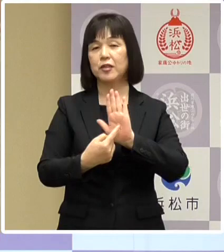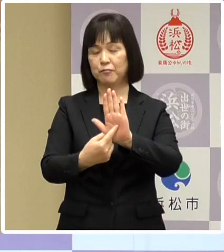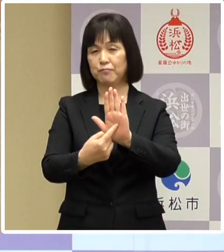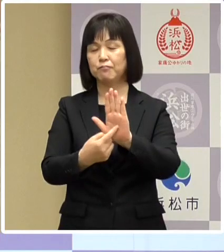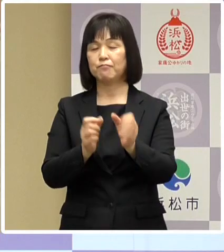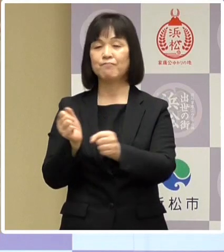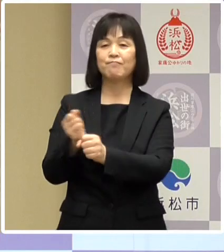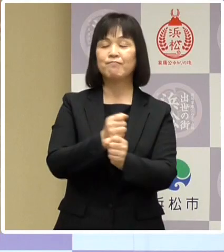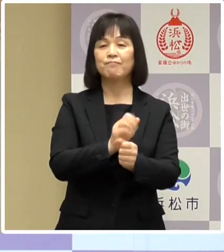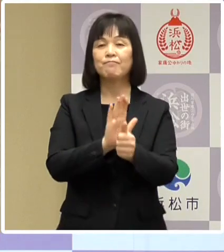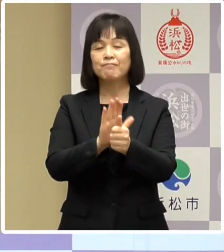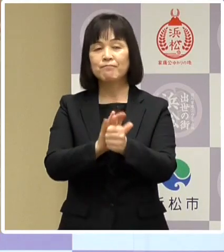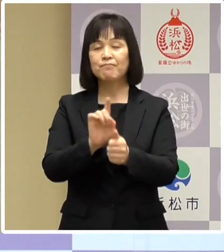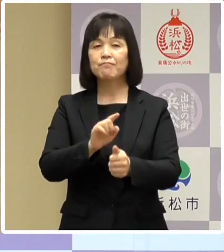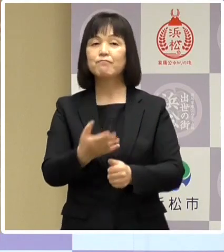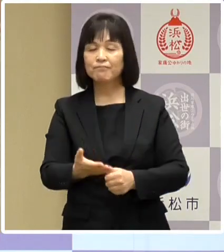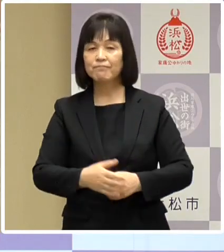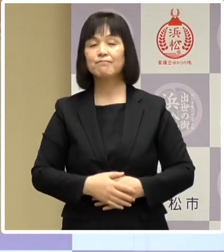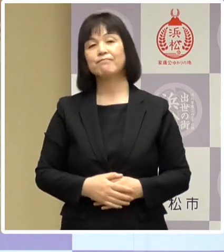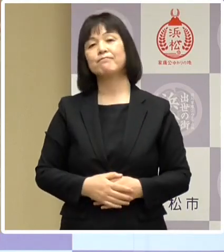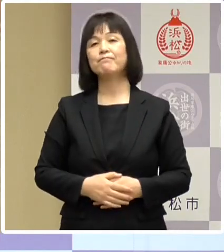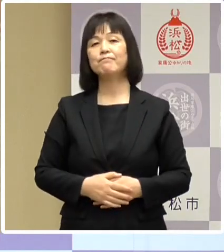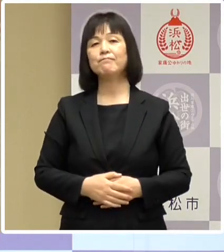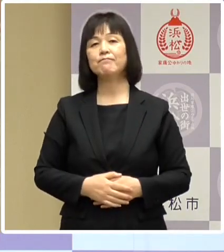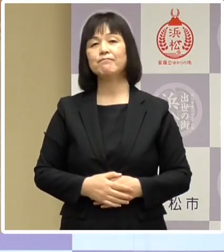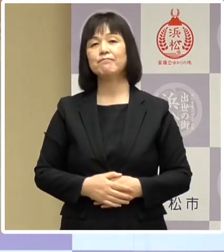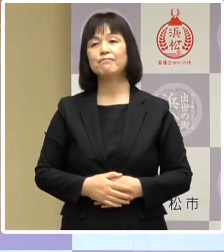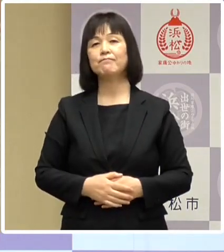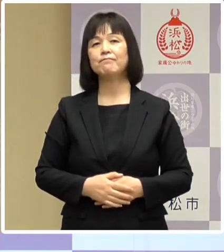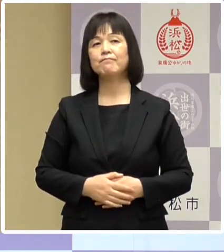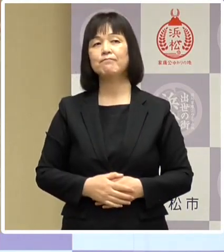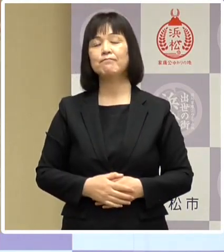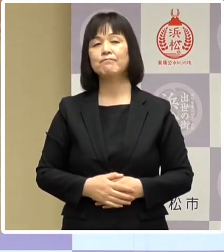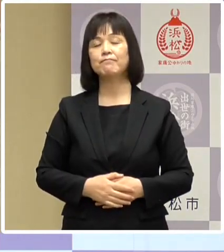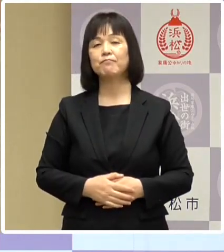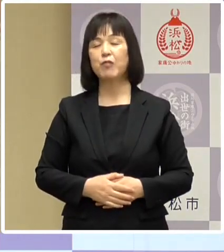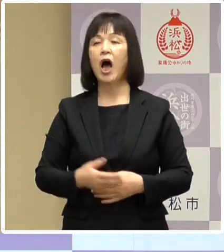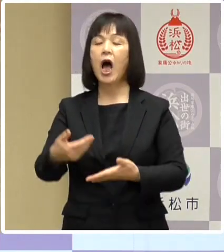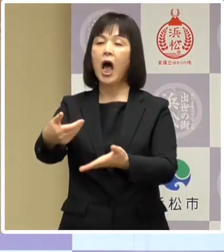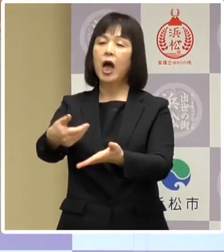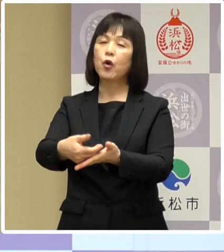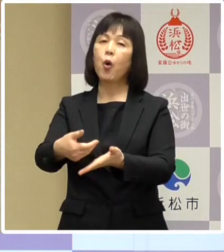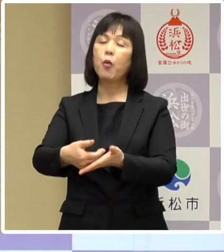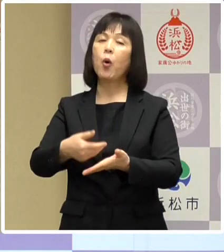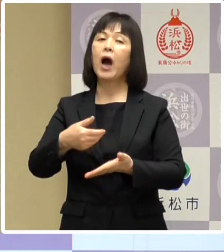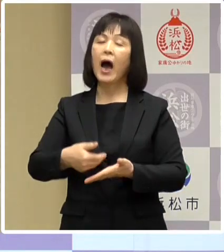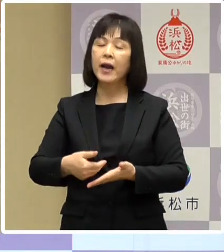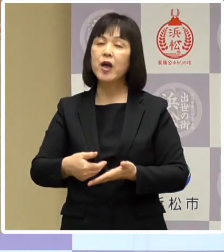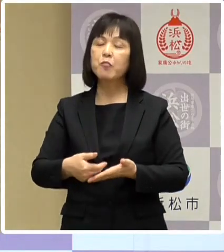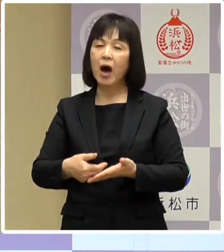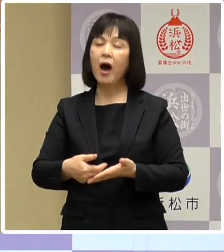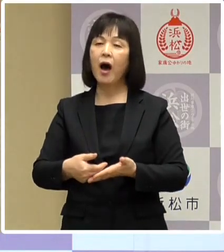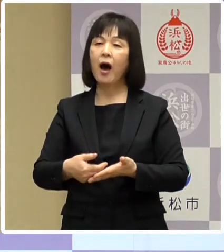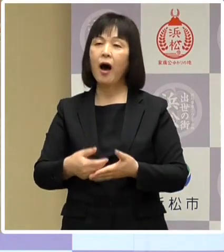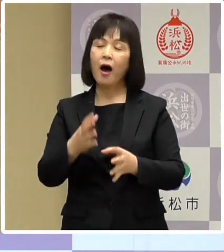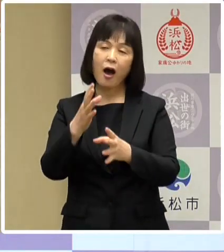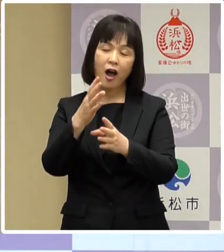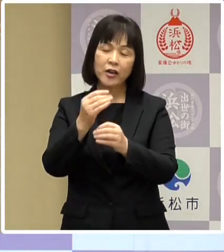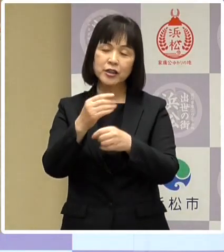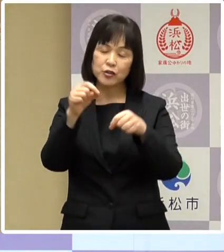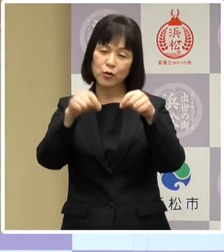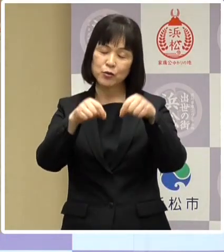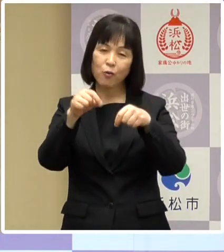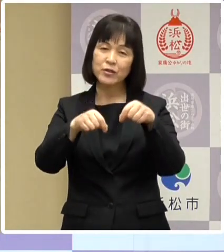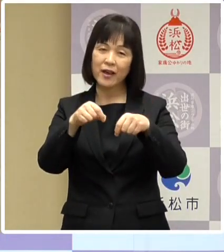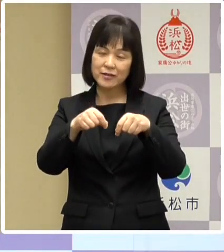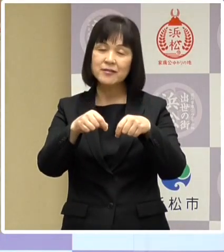そういう予定はありますか。 そういうご要請があればですね、スケジュール等を検